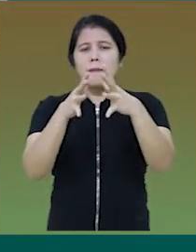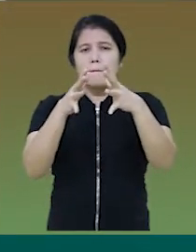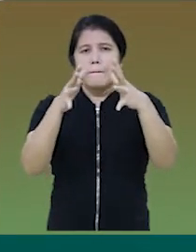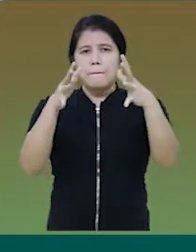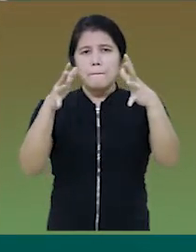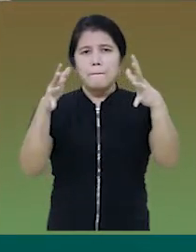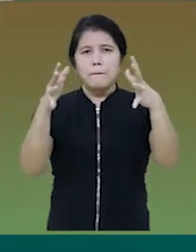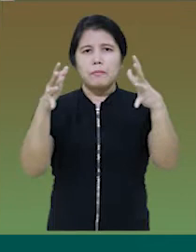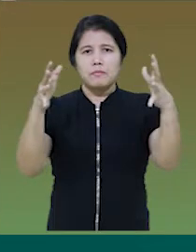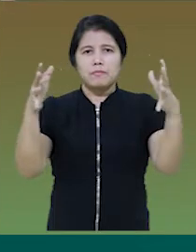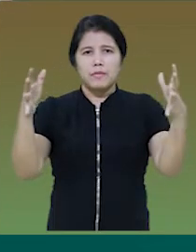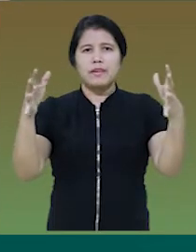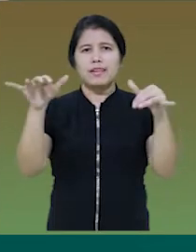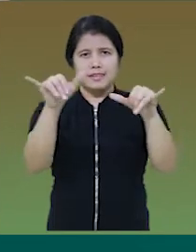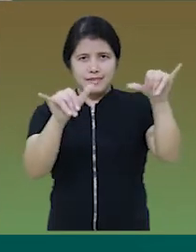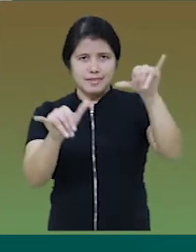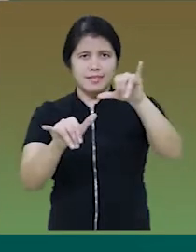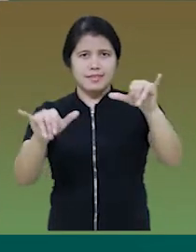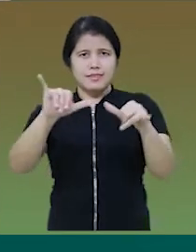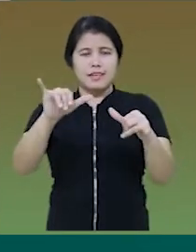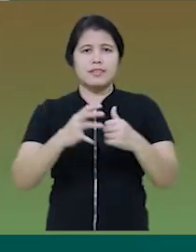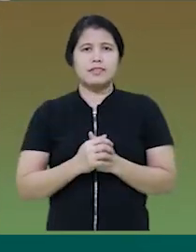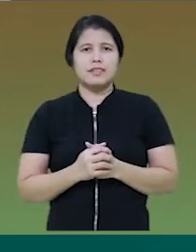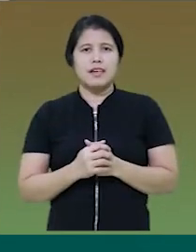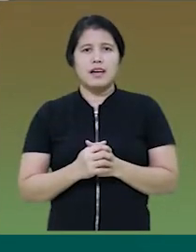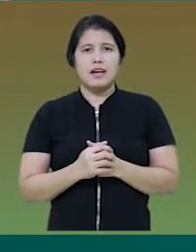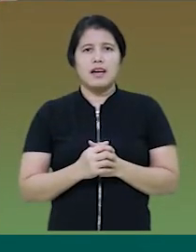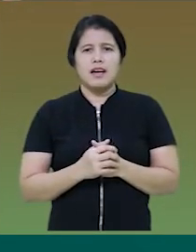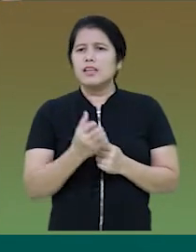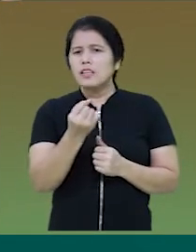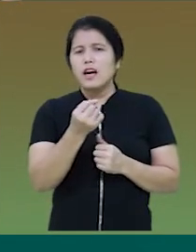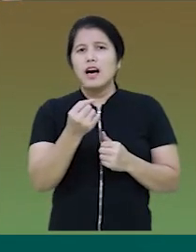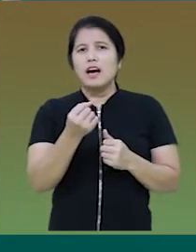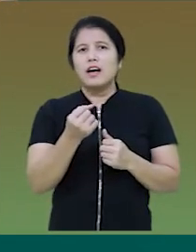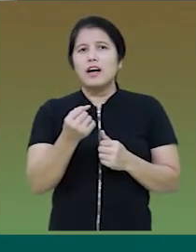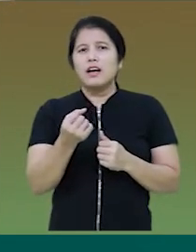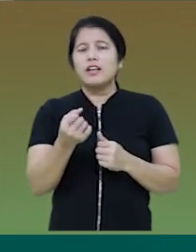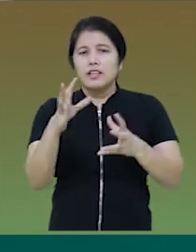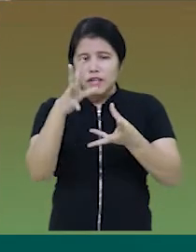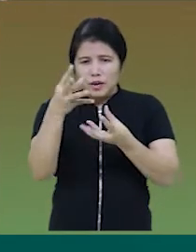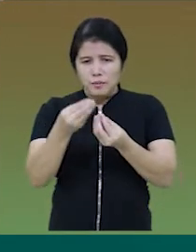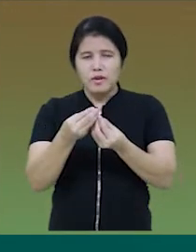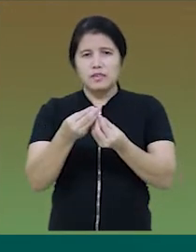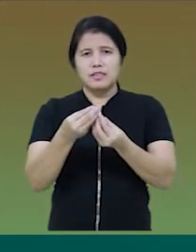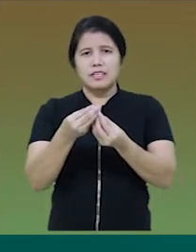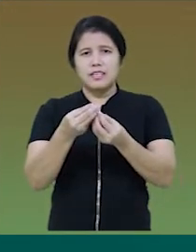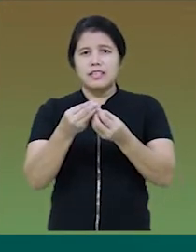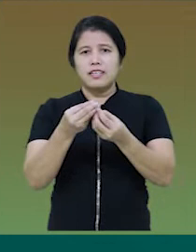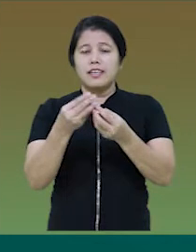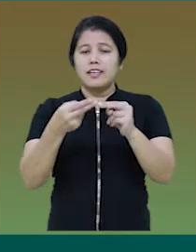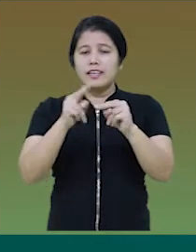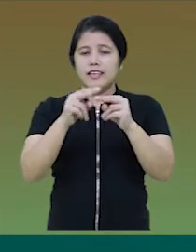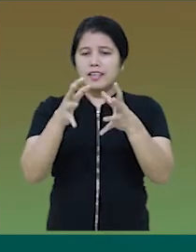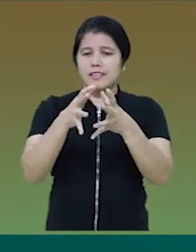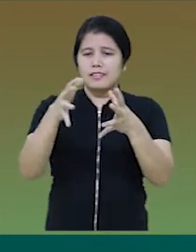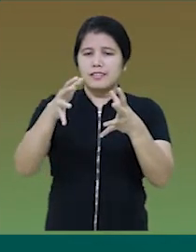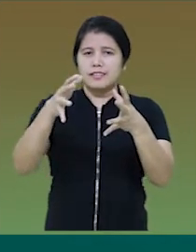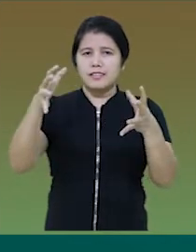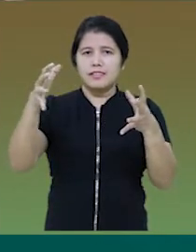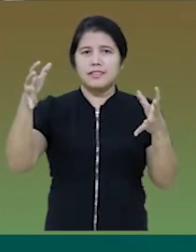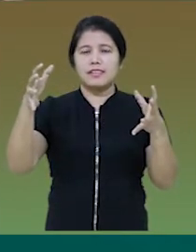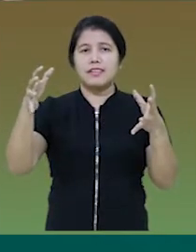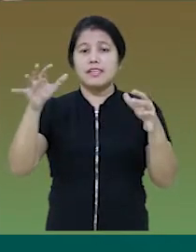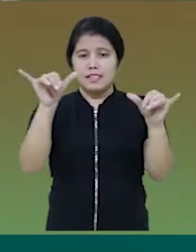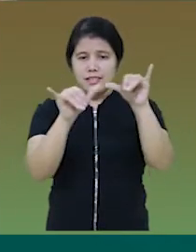nating mapalaki ang sukat nito. The amount of gas that fills the balloon increases the size of the